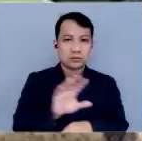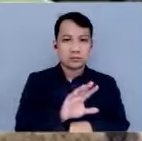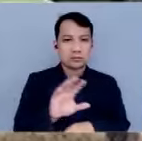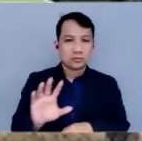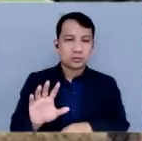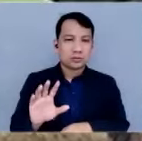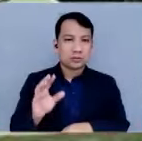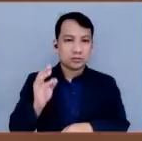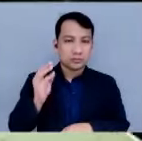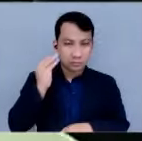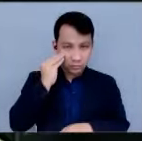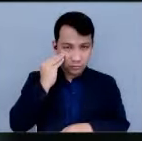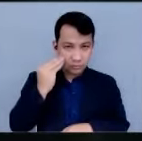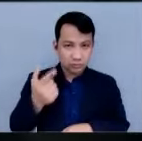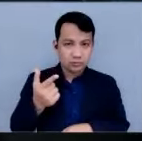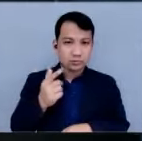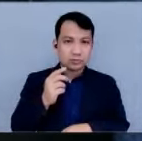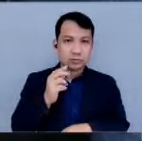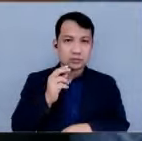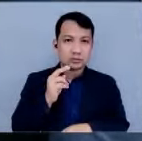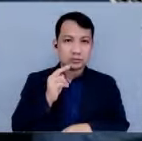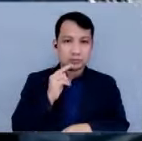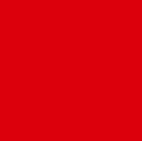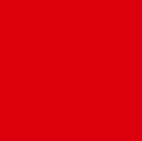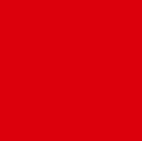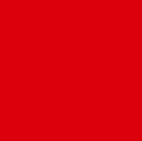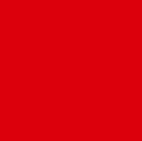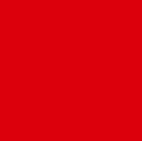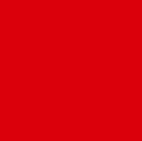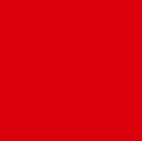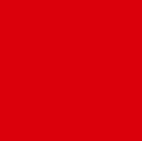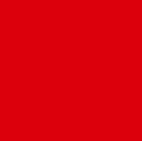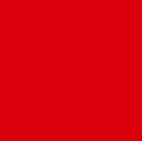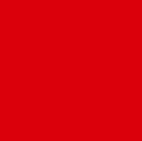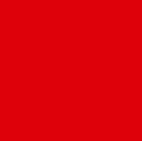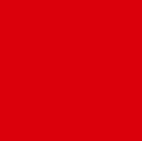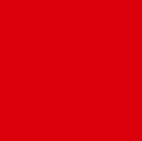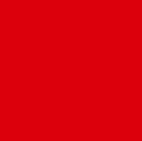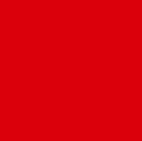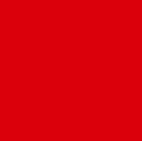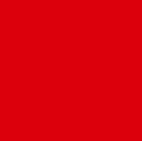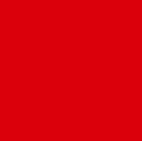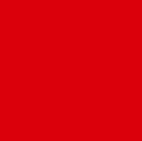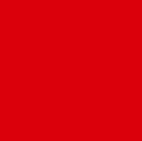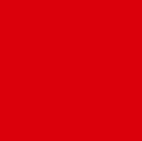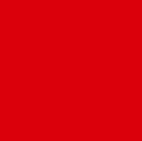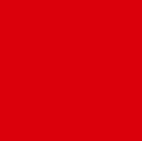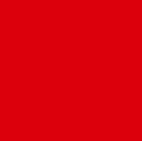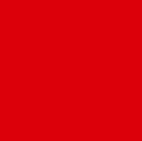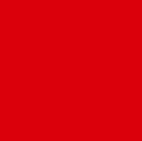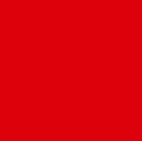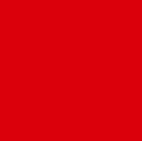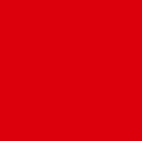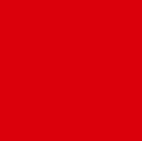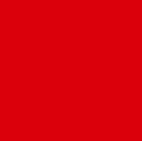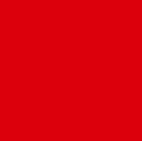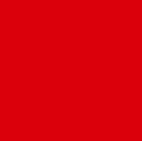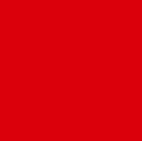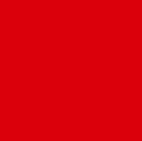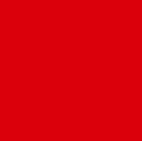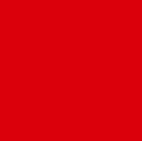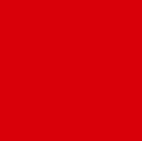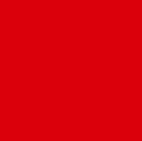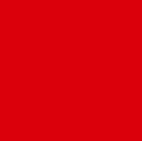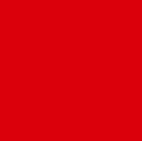frontline, Mon Gualvez, News 5. Mga kapatid, Jiggy Manikad po, iba na ang may alam at may pakialam sa